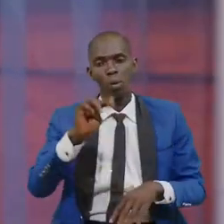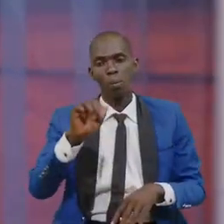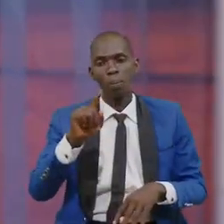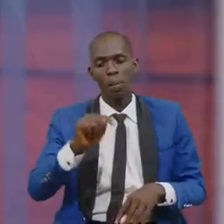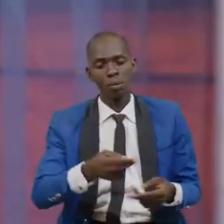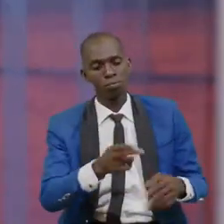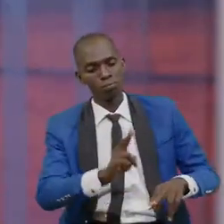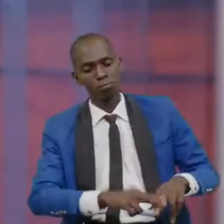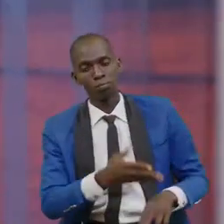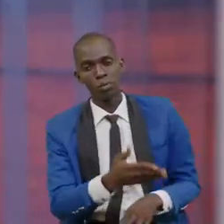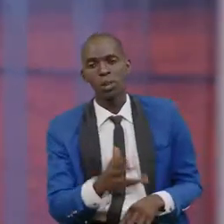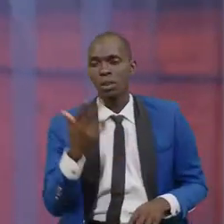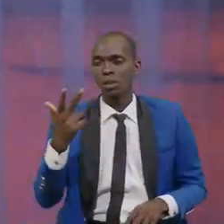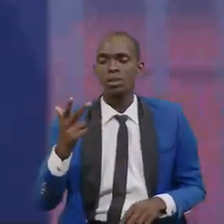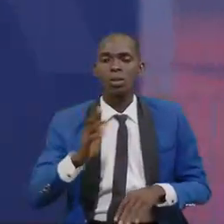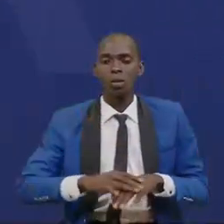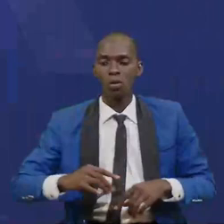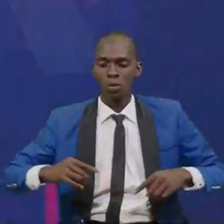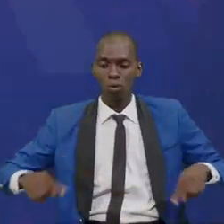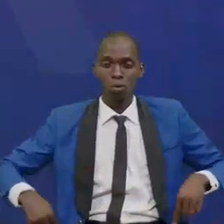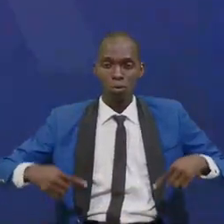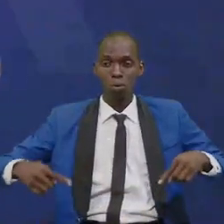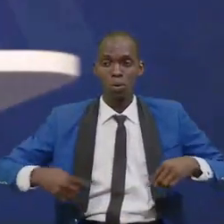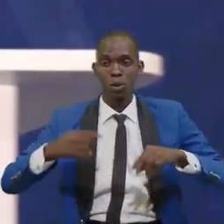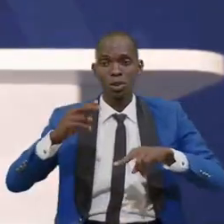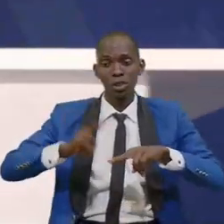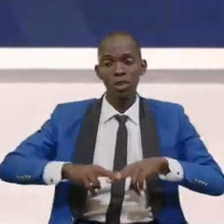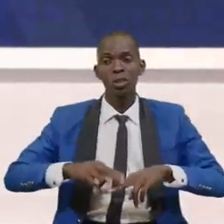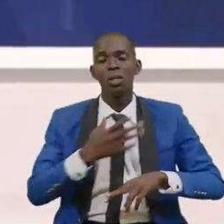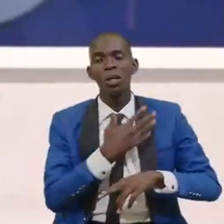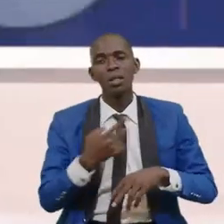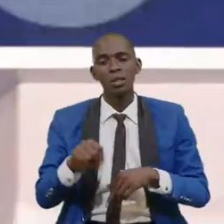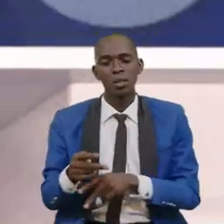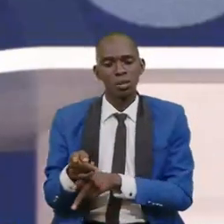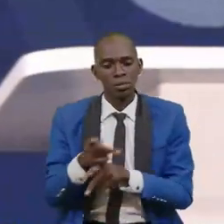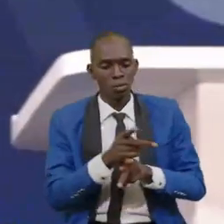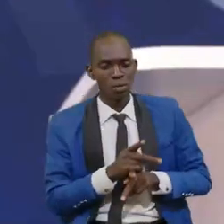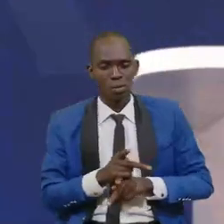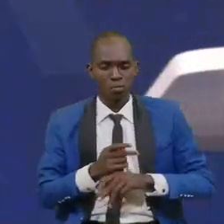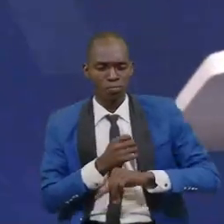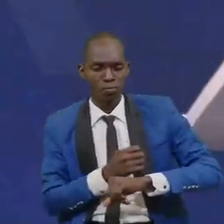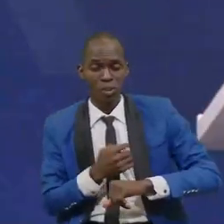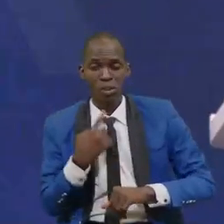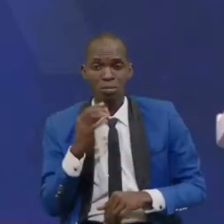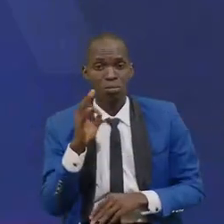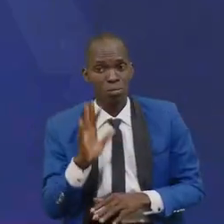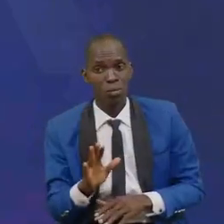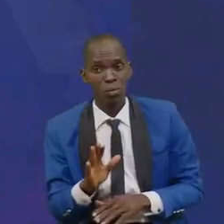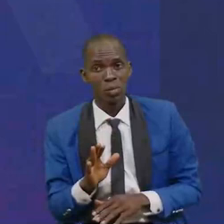étaient là, je sortais. Et l'agent de sécurité a dit, oh, nous sommes désolés, pasteur.